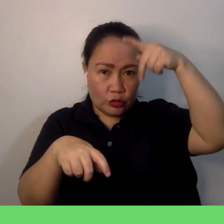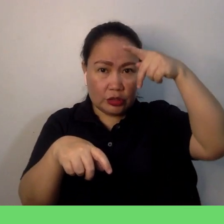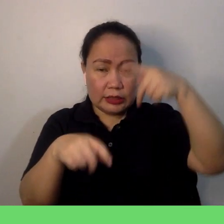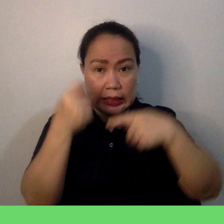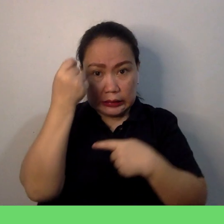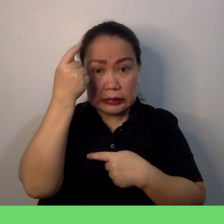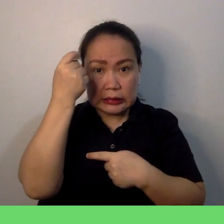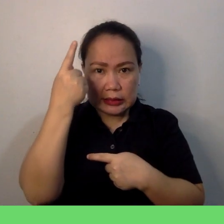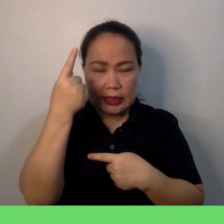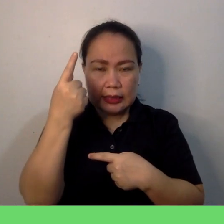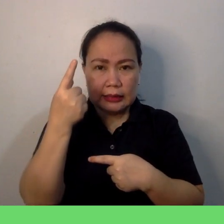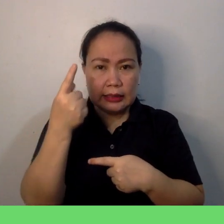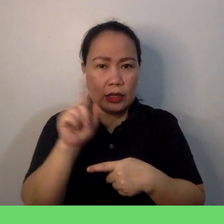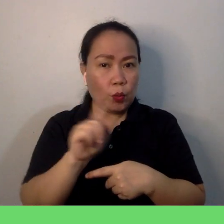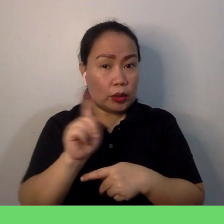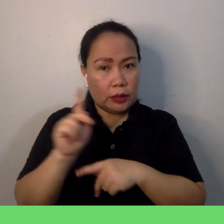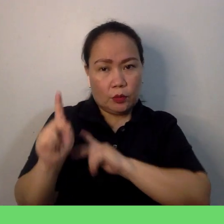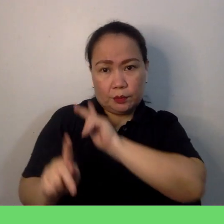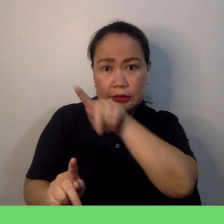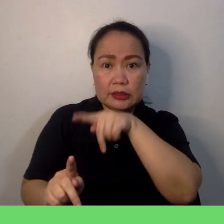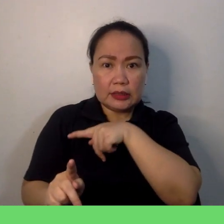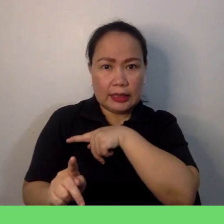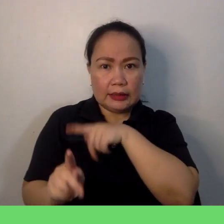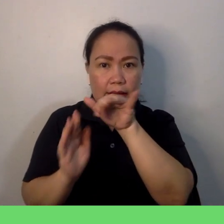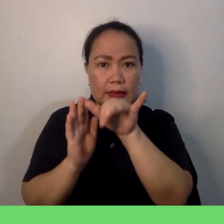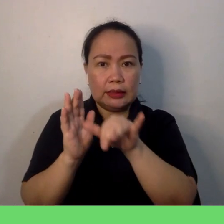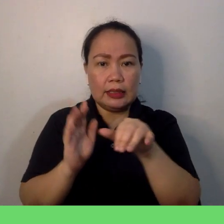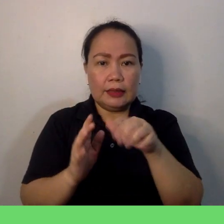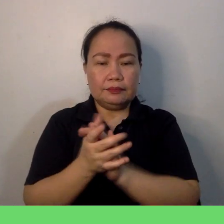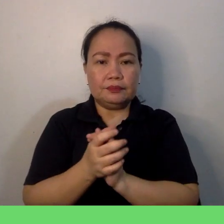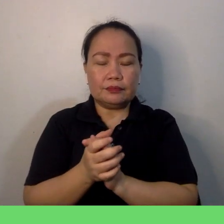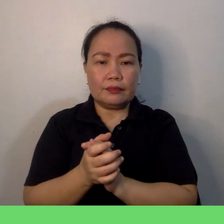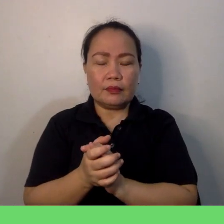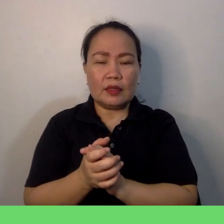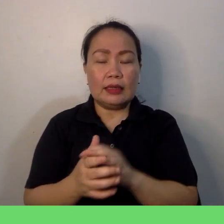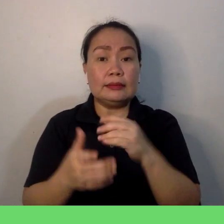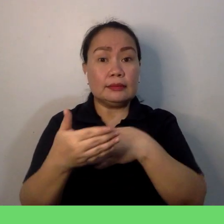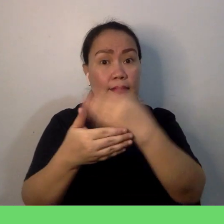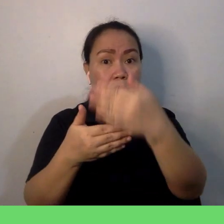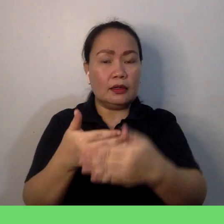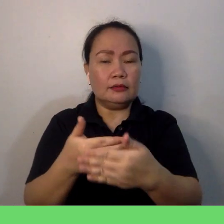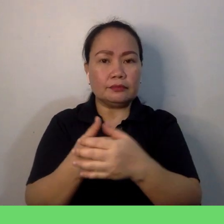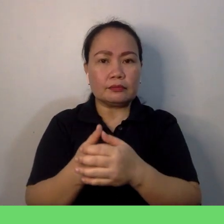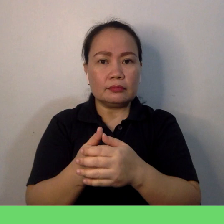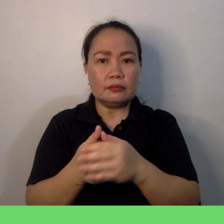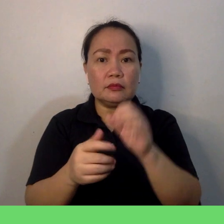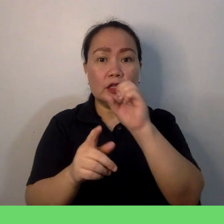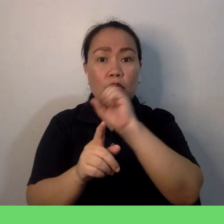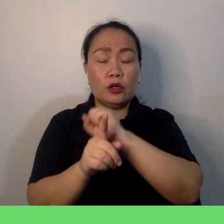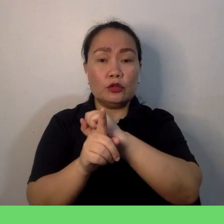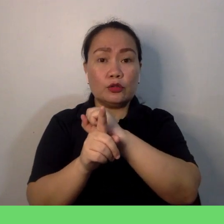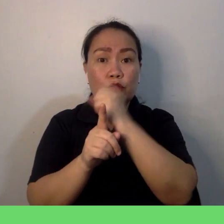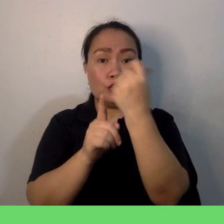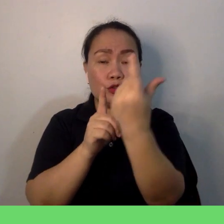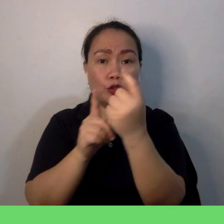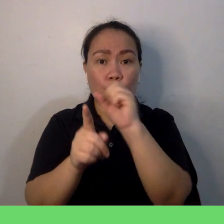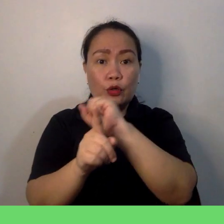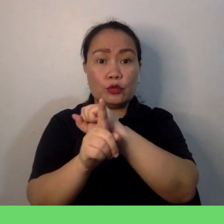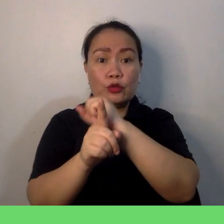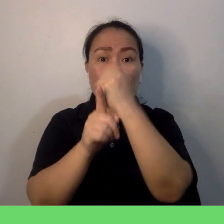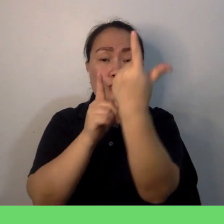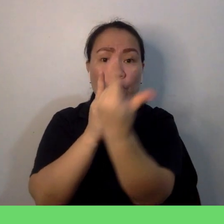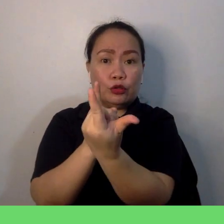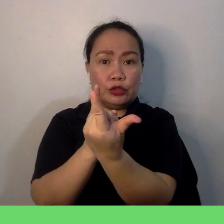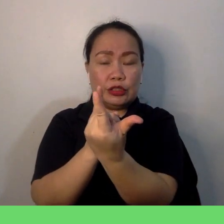ka maiintindihan ng isang tao. And then we also have the sociology. It is also applied